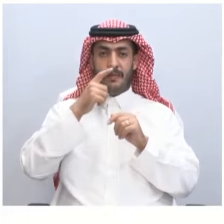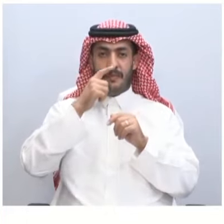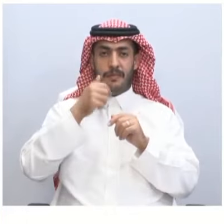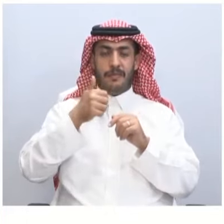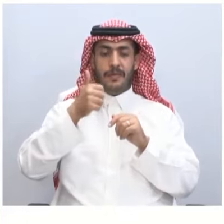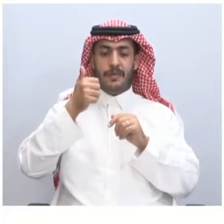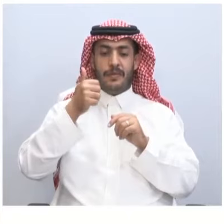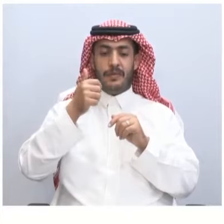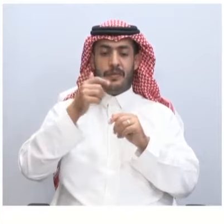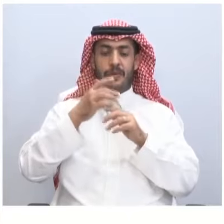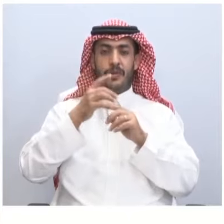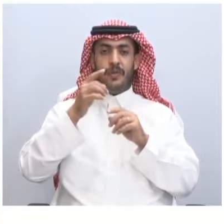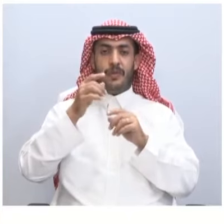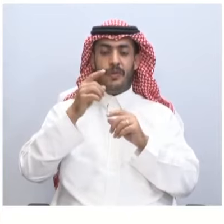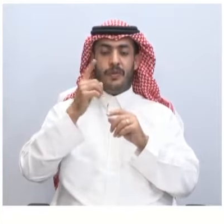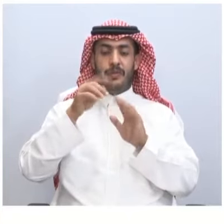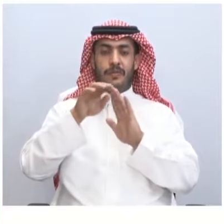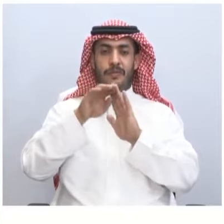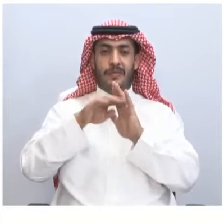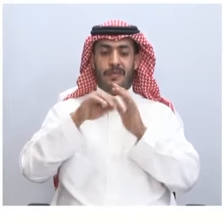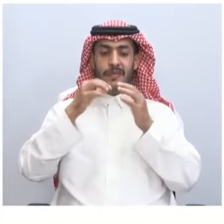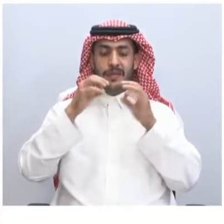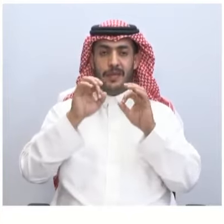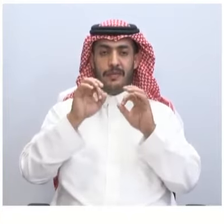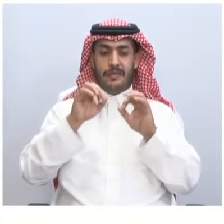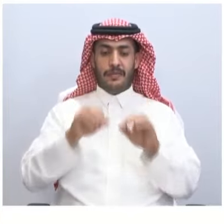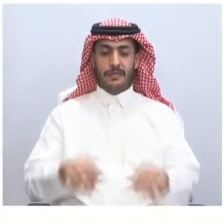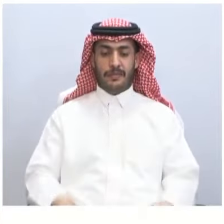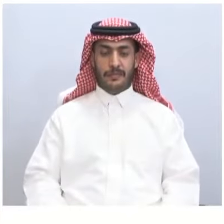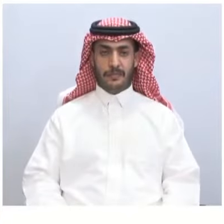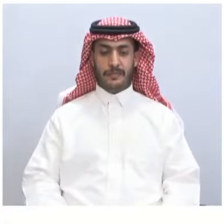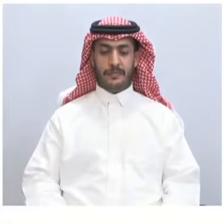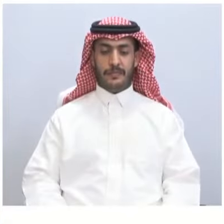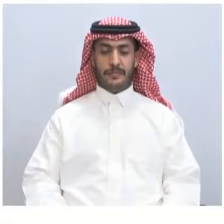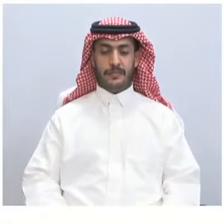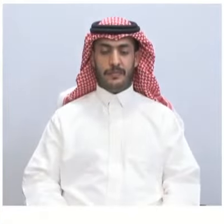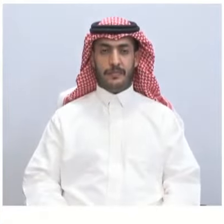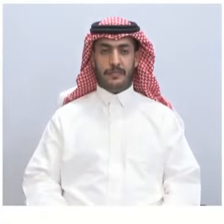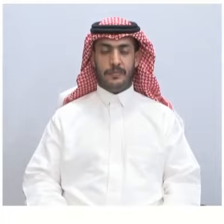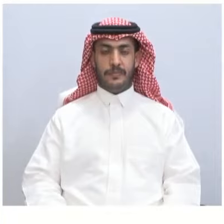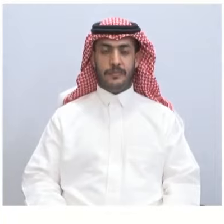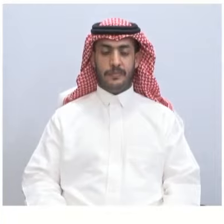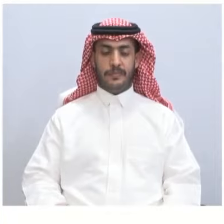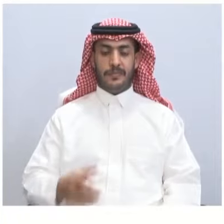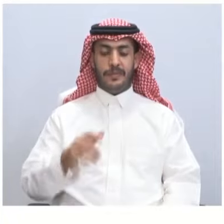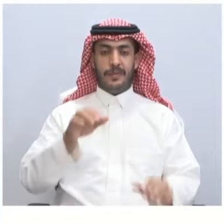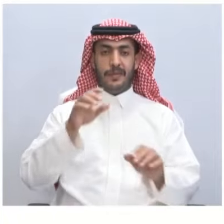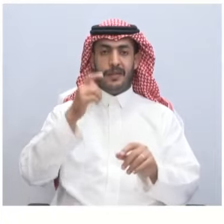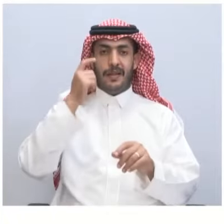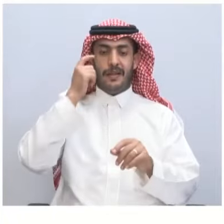الانجازات لدول مجلس التعاون لدول الخليج العربيه خمسه